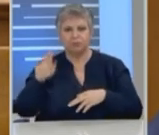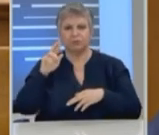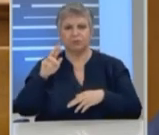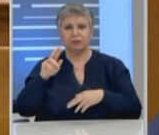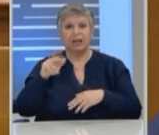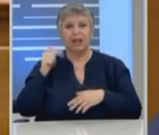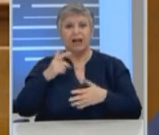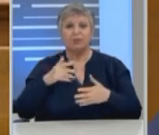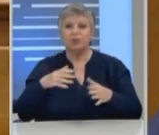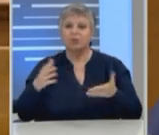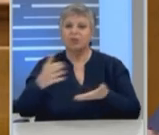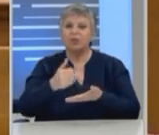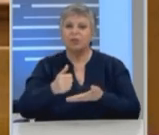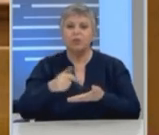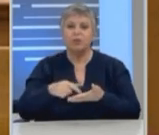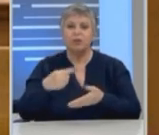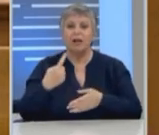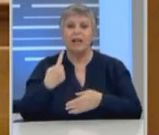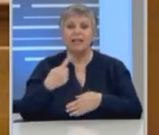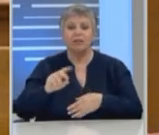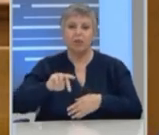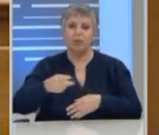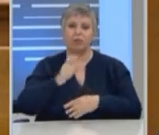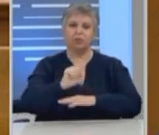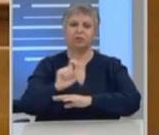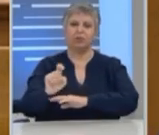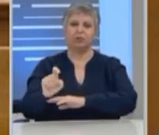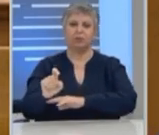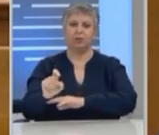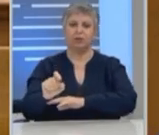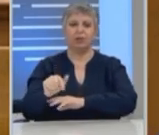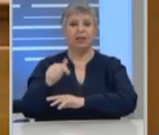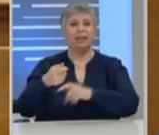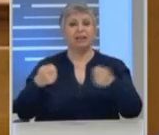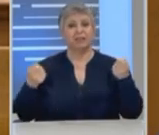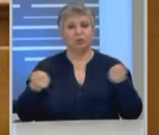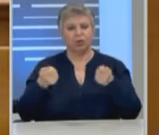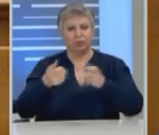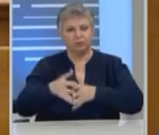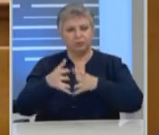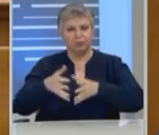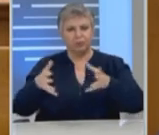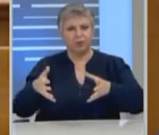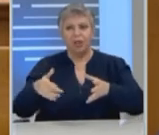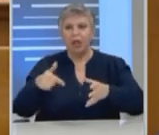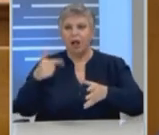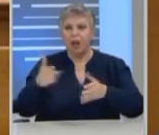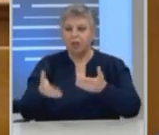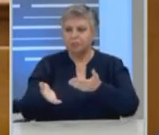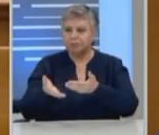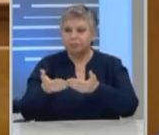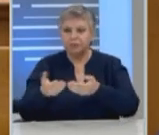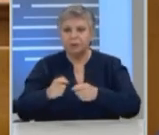ευρώ. Και ενώ το κάνατε αυτό, όχι απλά δεν πήρατε καμία μέρημνα για τον περιορισμό τους, αλλά ήσασταν έτοιμοι